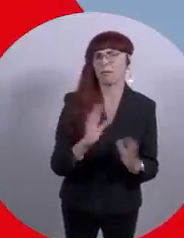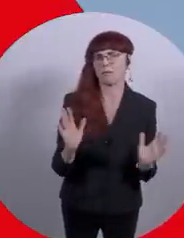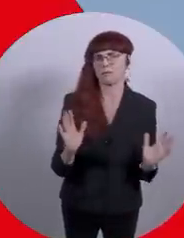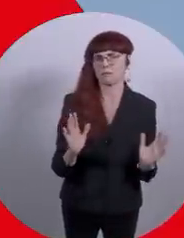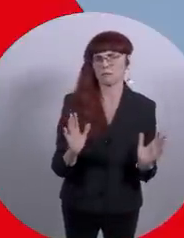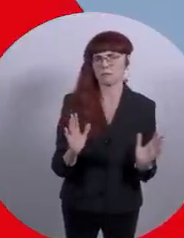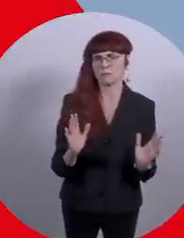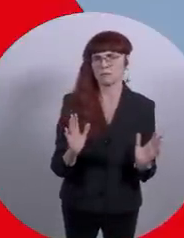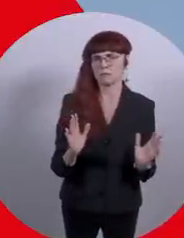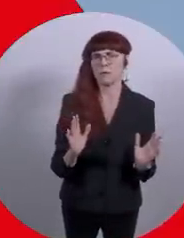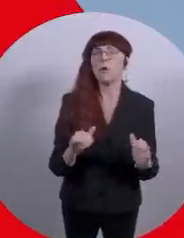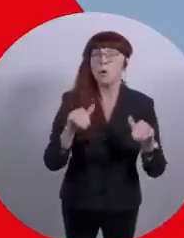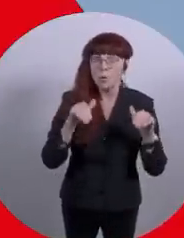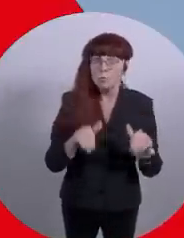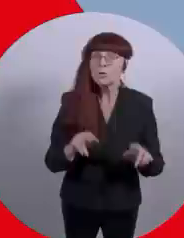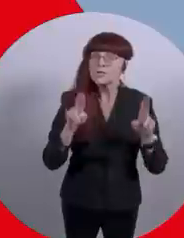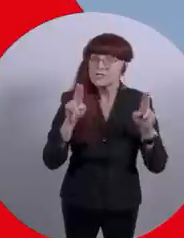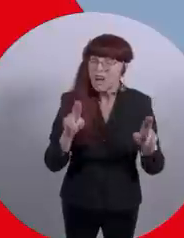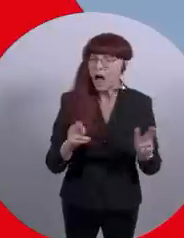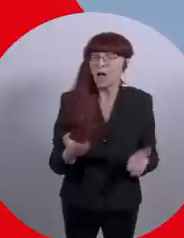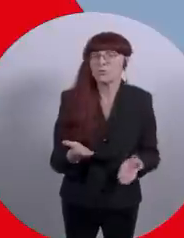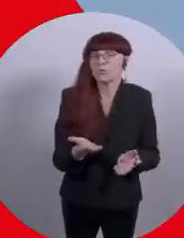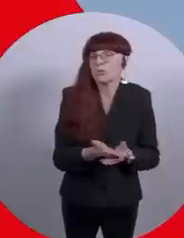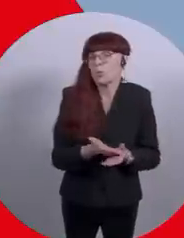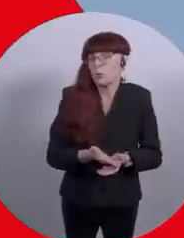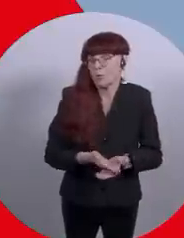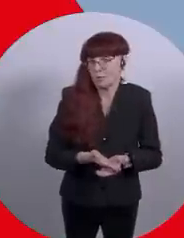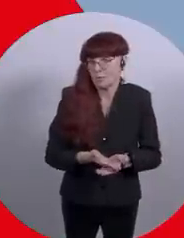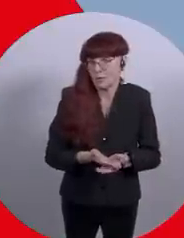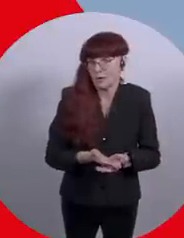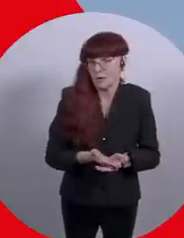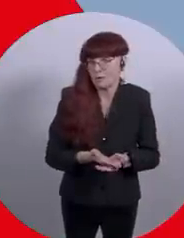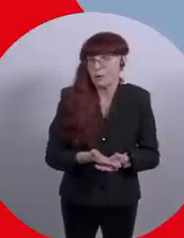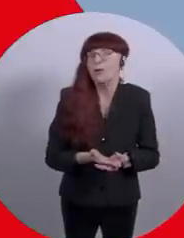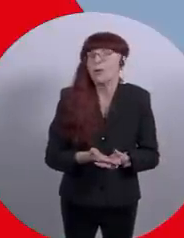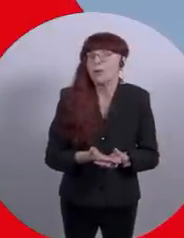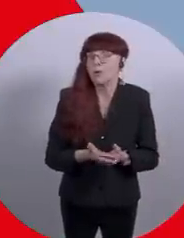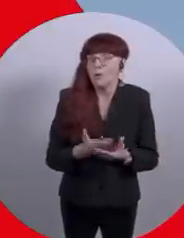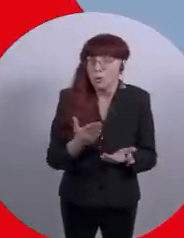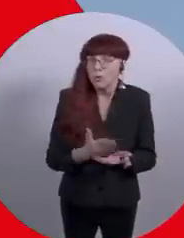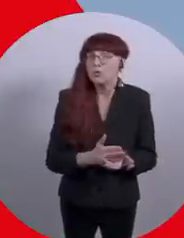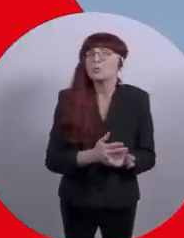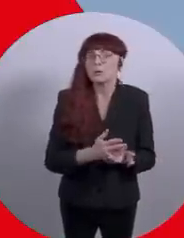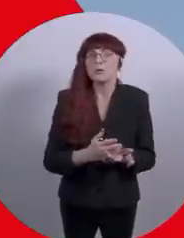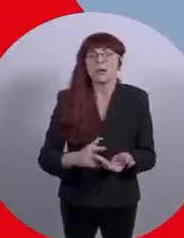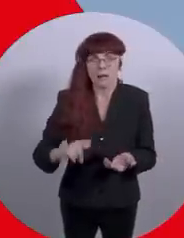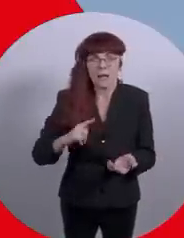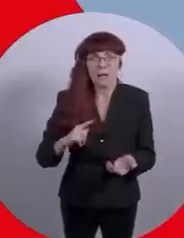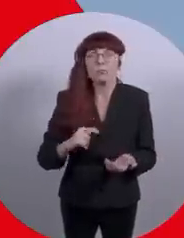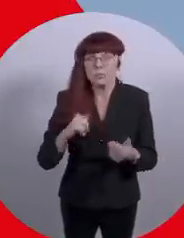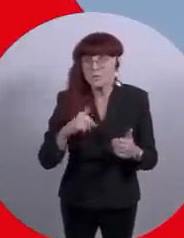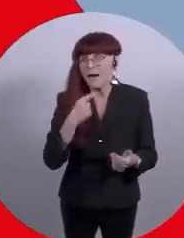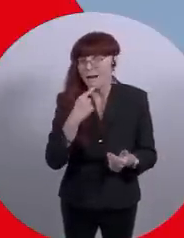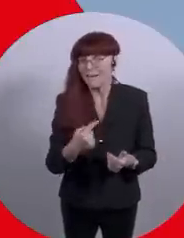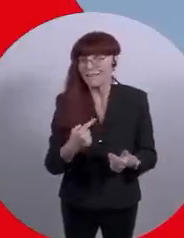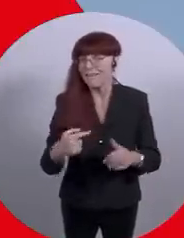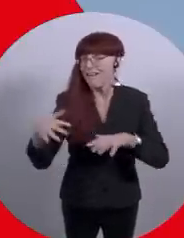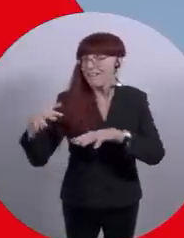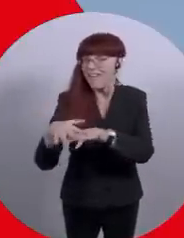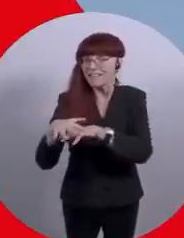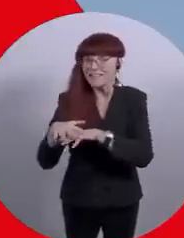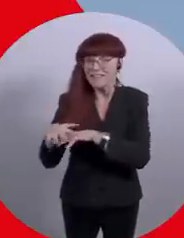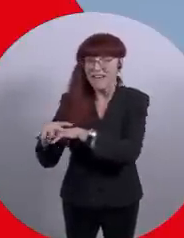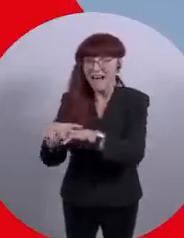dass wir wirklich auch dokumentieren und leben müssen es gibt diese Netzwerke hin zu den Medien nicht man diese